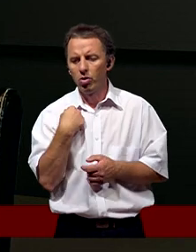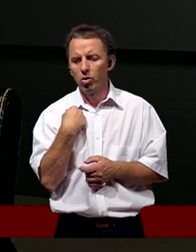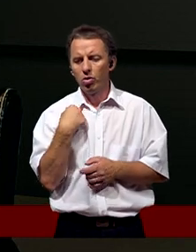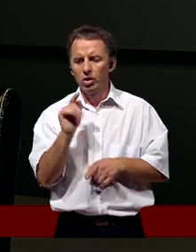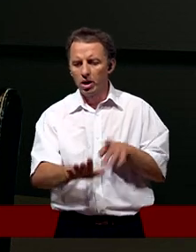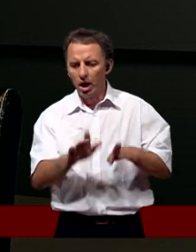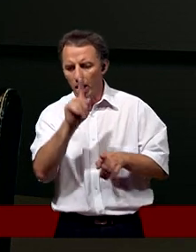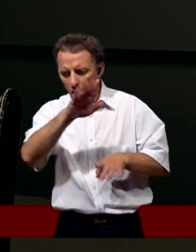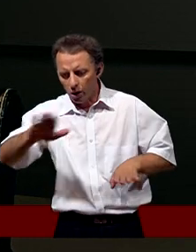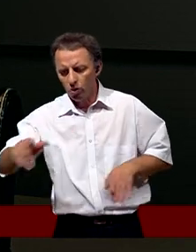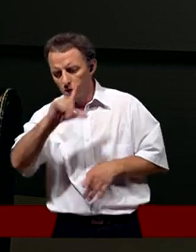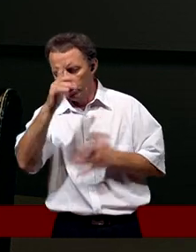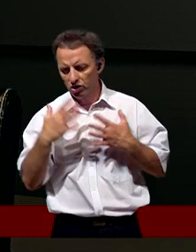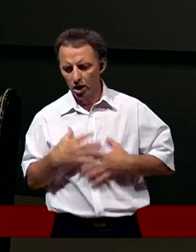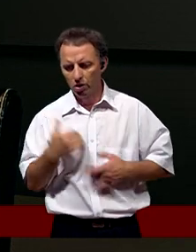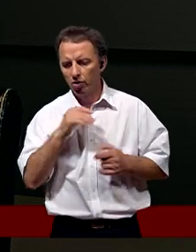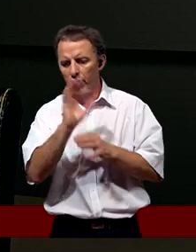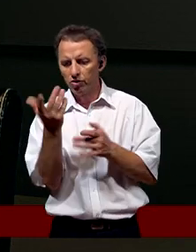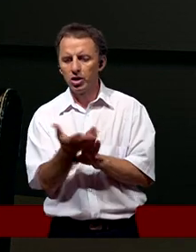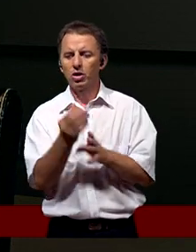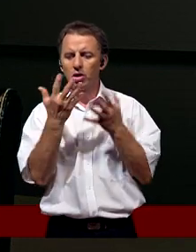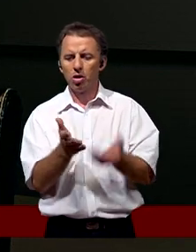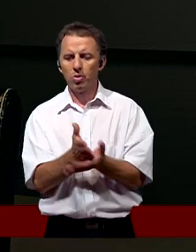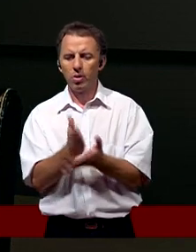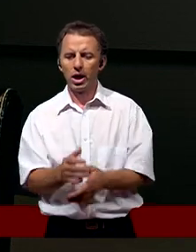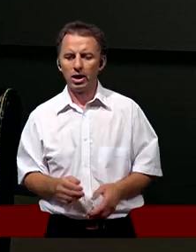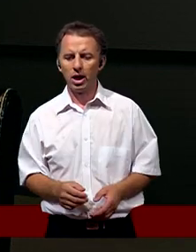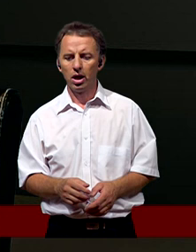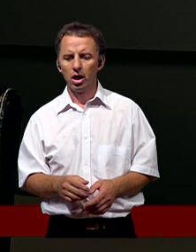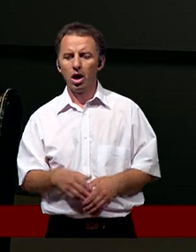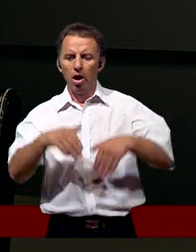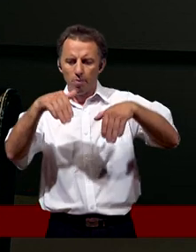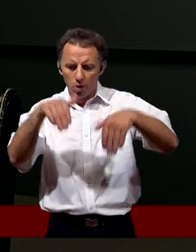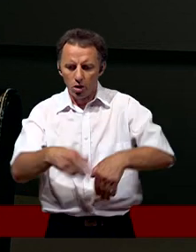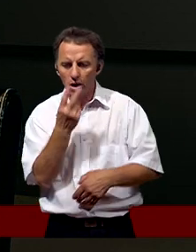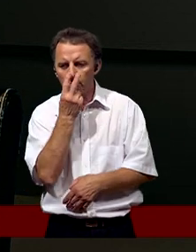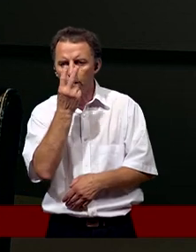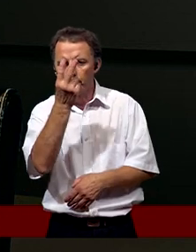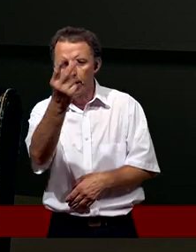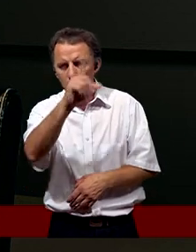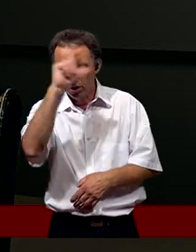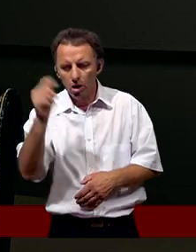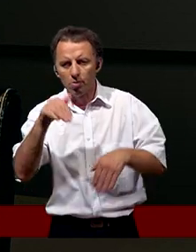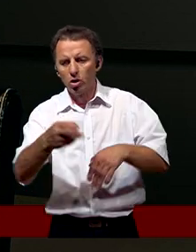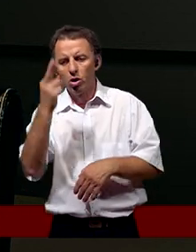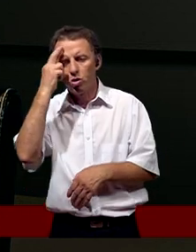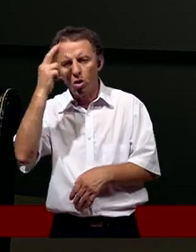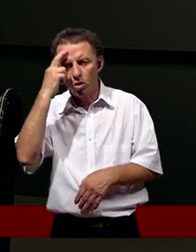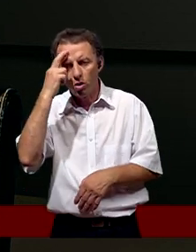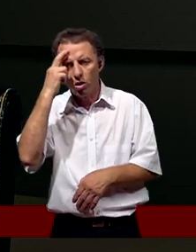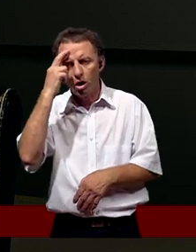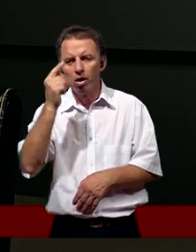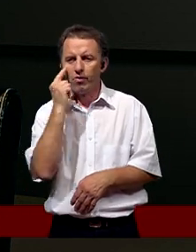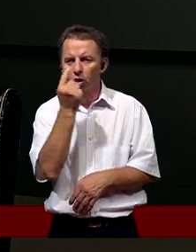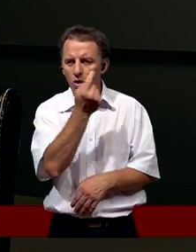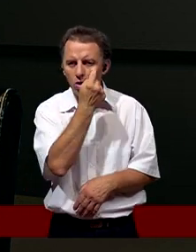na przykład jak Niewijczycy, czyli Asyryjczycy. Właśnie gdybyśmy mogli tak popatrzeć na ludzi, gdybyśmy mogli zrozumieć, że